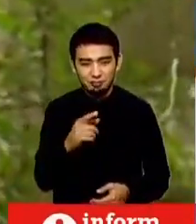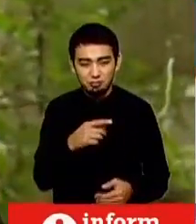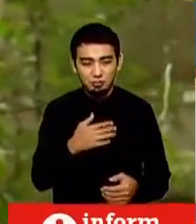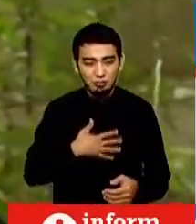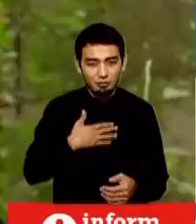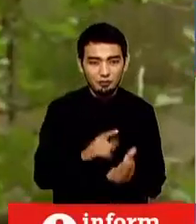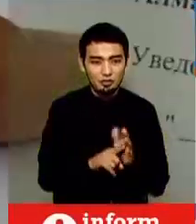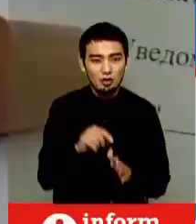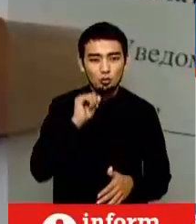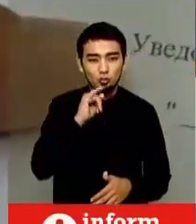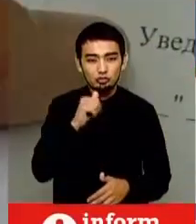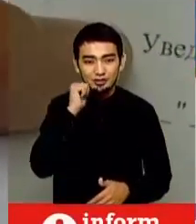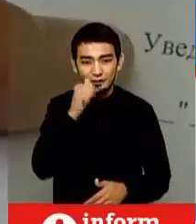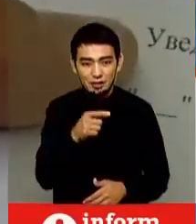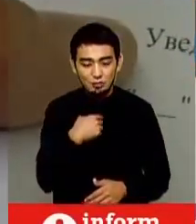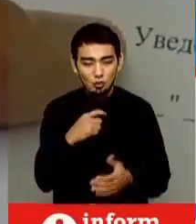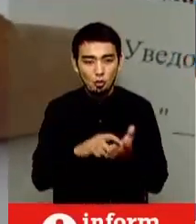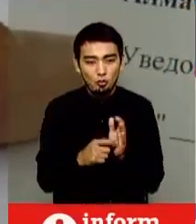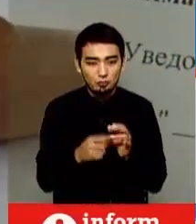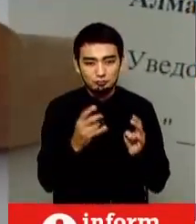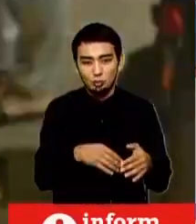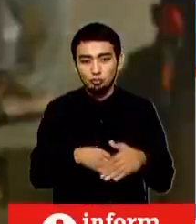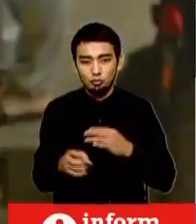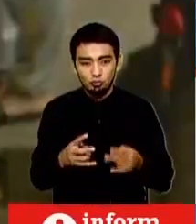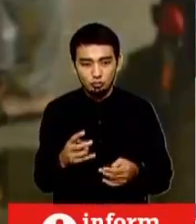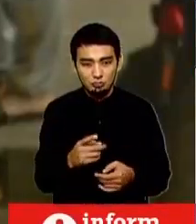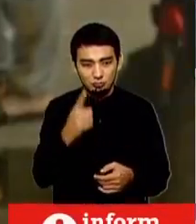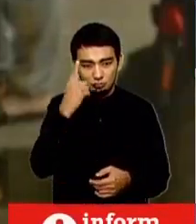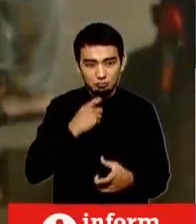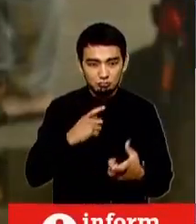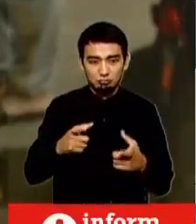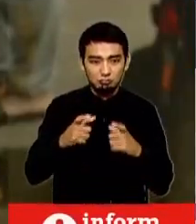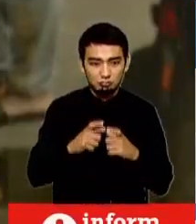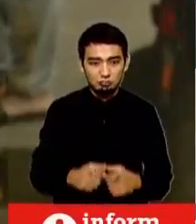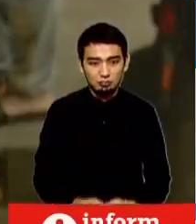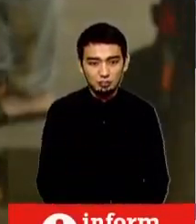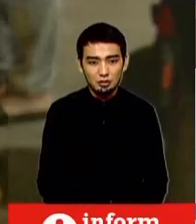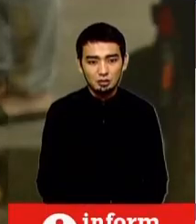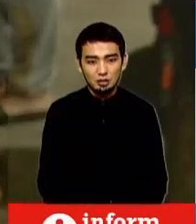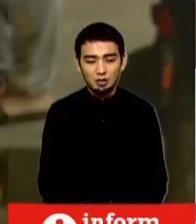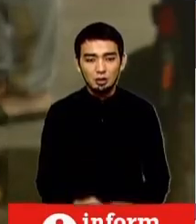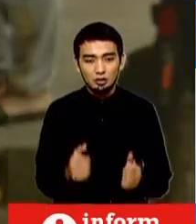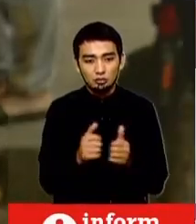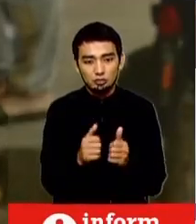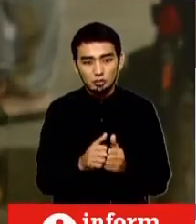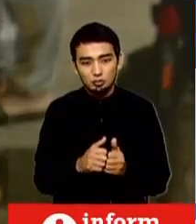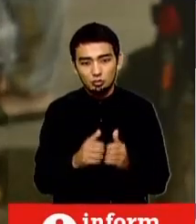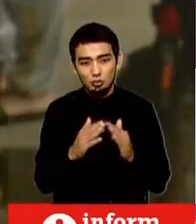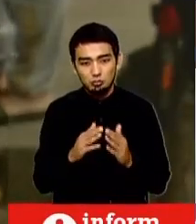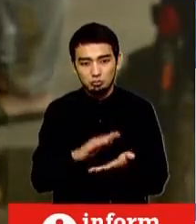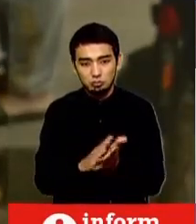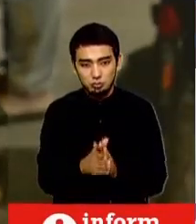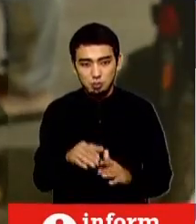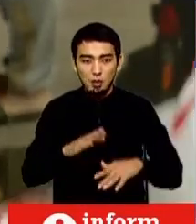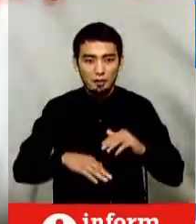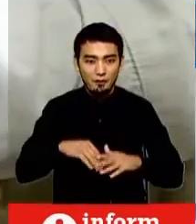должны покинуть свои комнаты. Так написано в уведомлении. Сейчас у меня остается только или вот соседний дом договорились в подвале